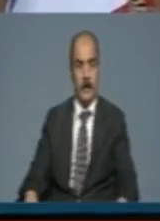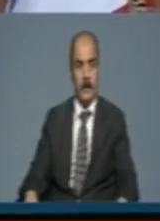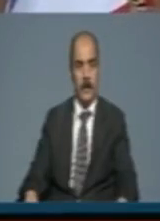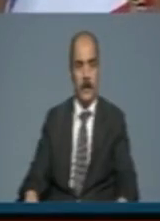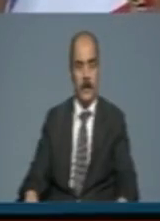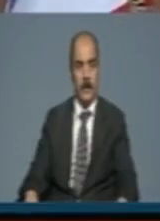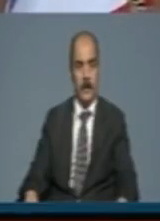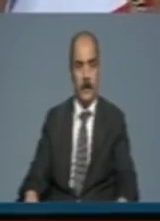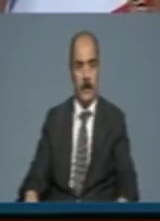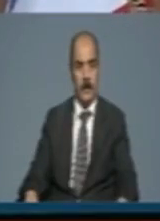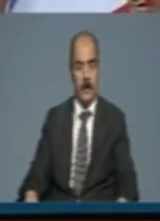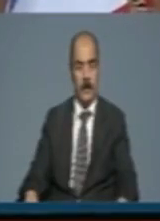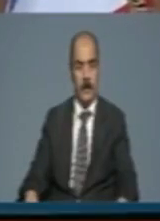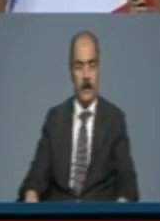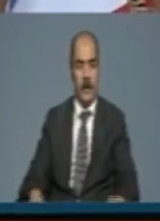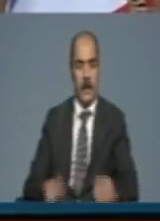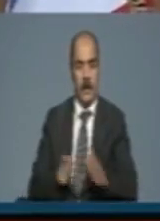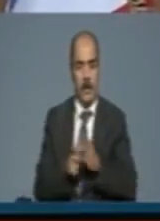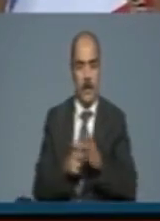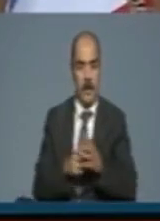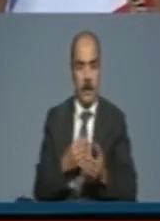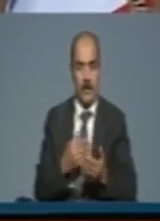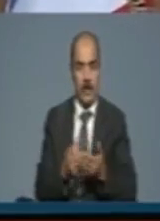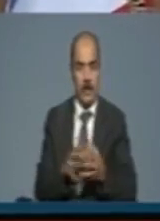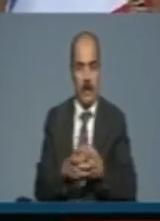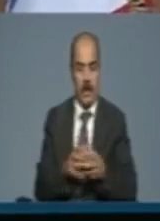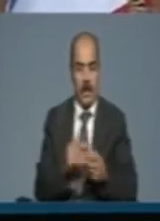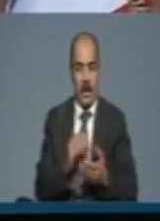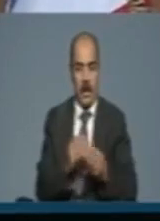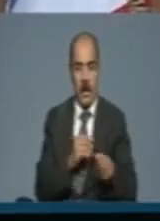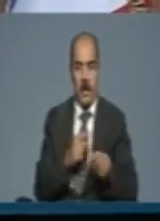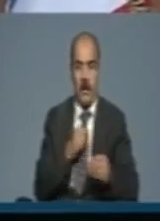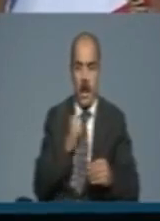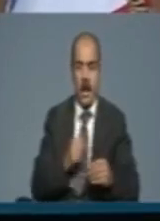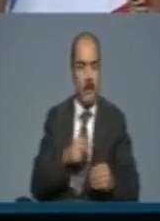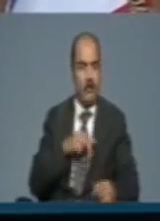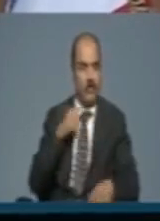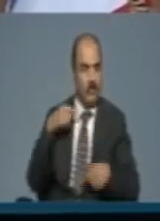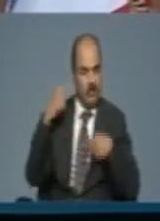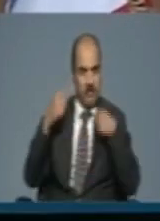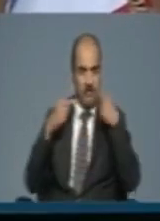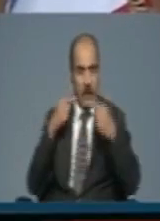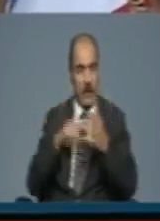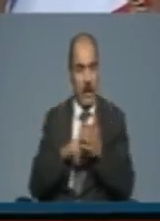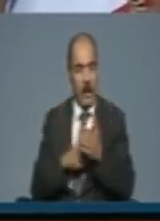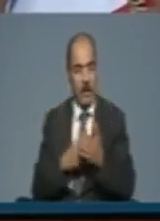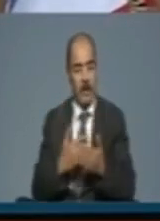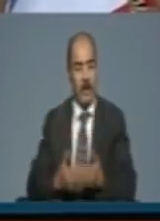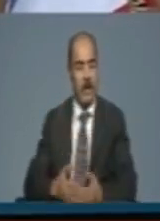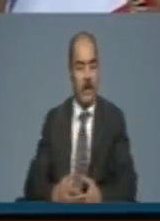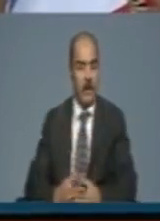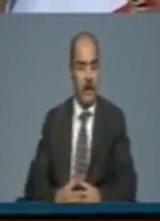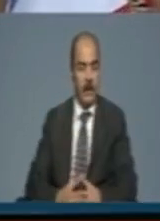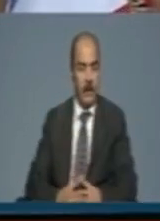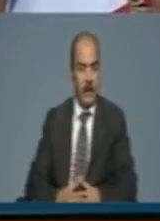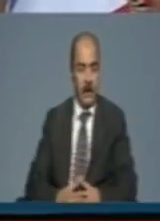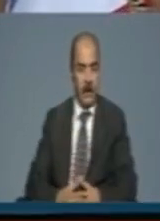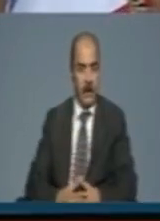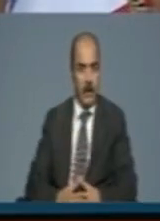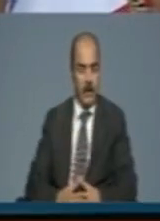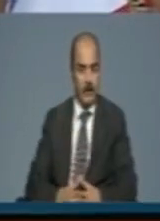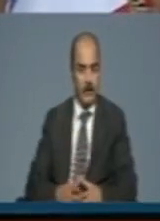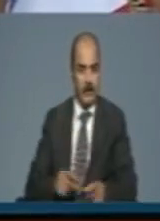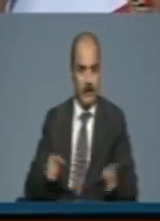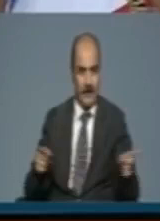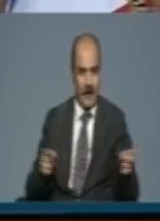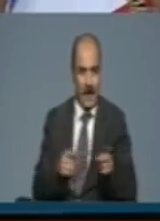svolto الذي يجب أن تتجه fosse لنا questo ربما من الممكن أن تكون il vero obiettivo dell'attacco di Hamas. النقطة المحدودة